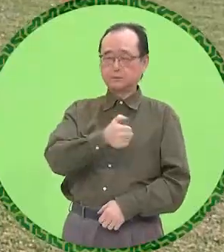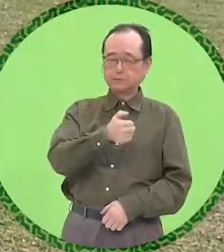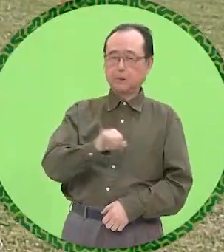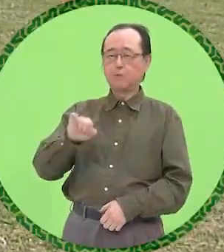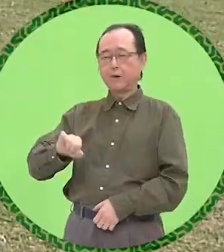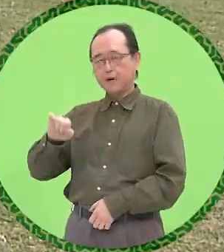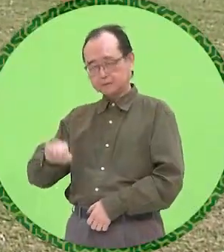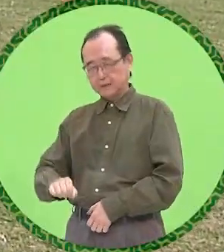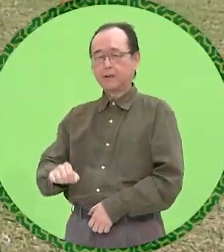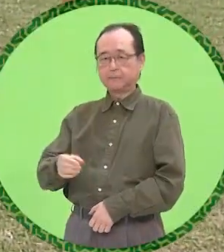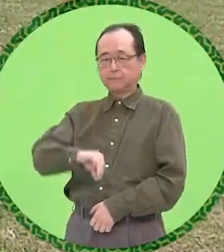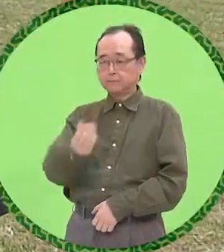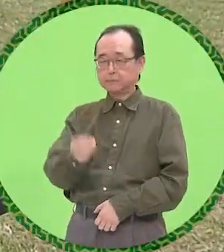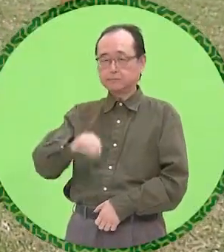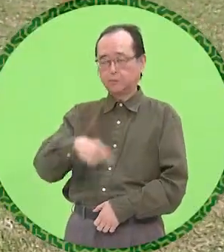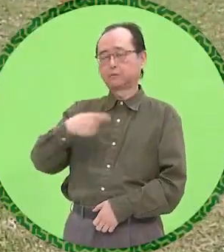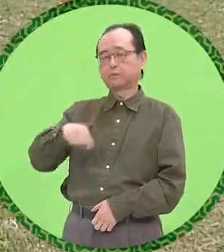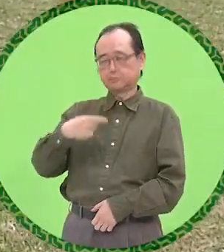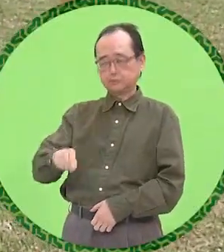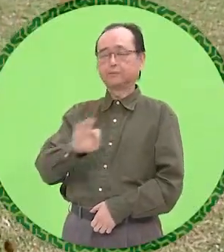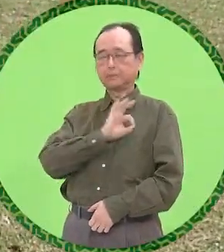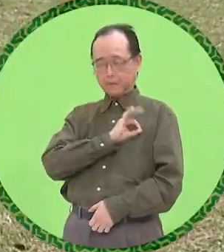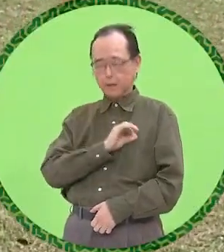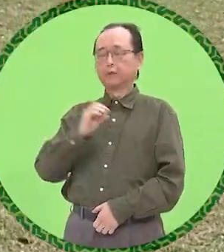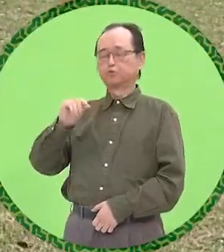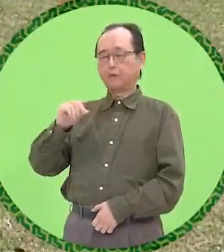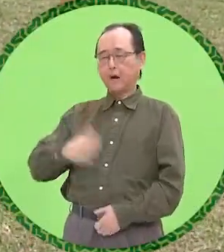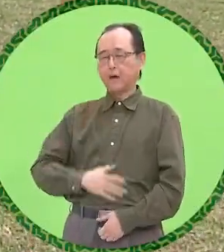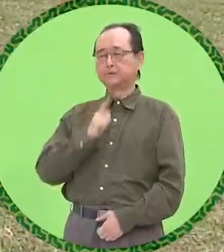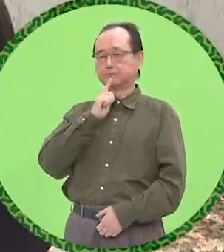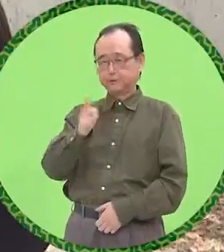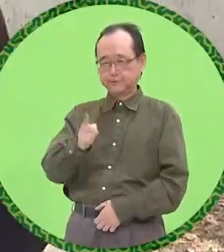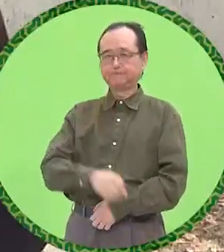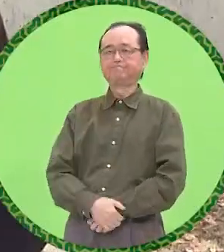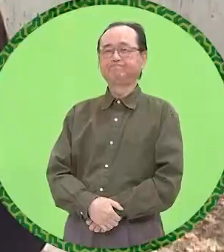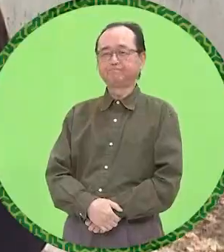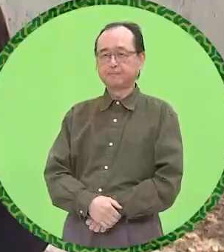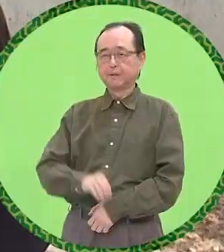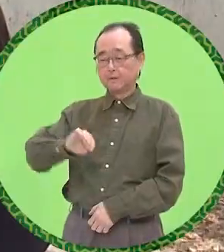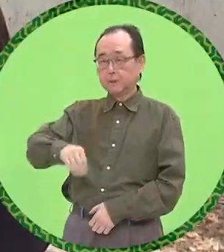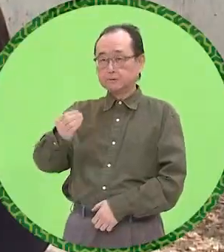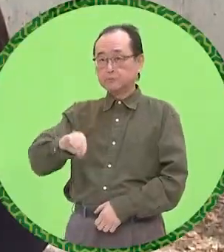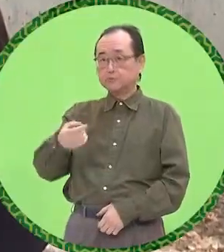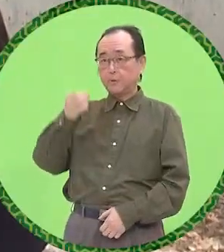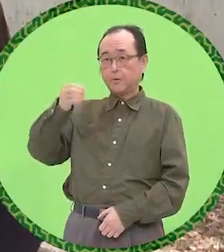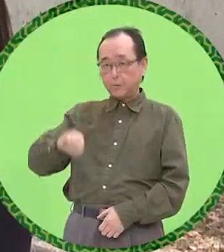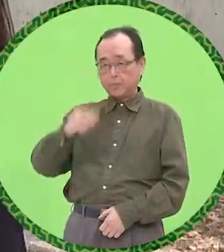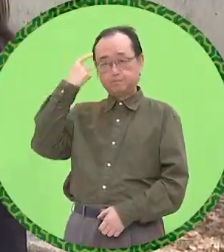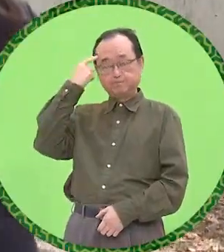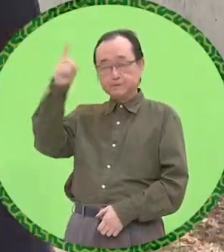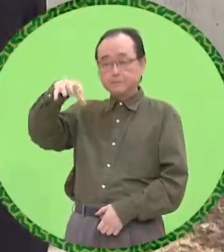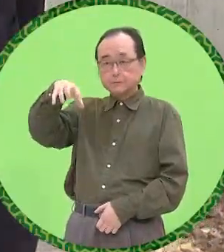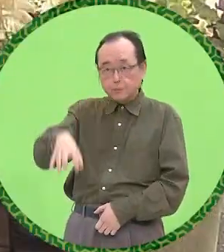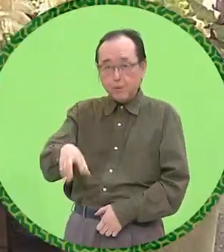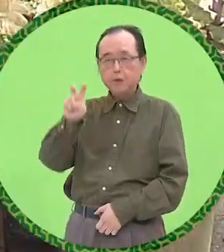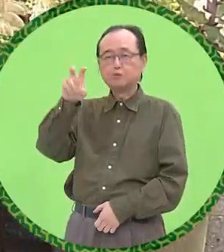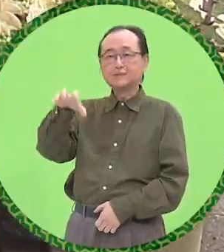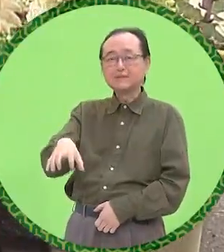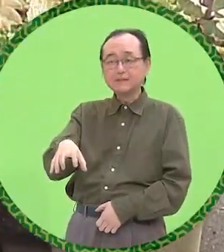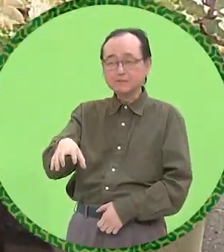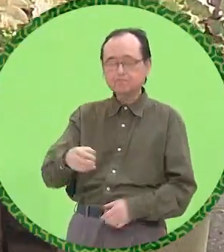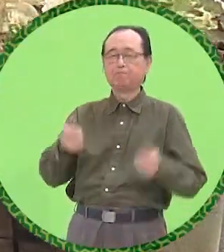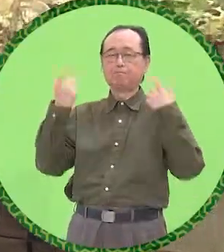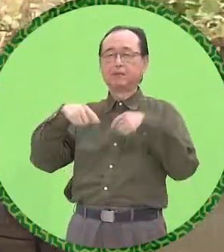たちやおじいちゃんおばあちゃんたちにけん玉を教えている砂原と言います。 けん玉発祥の地と呼ばれる廿日市